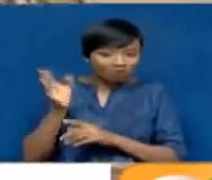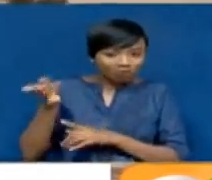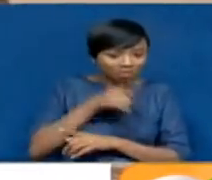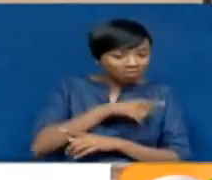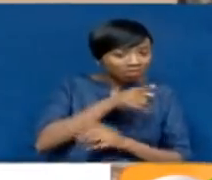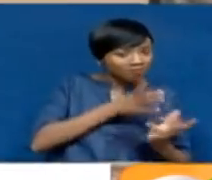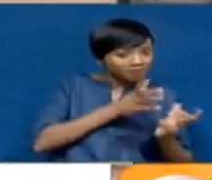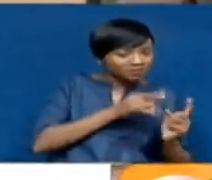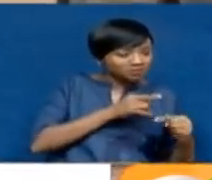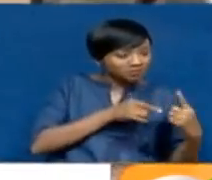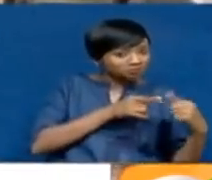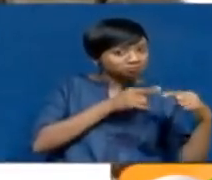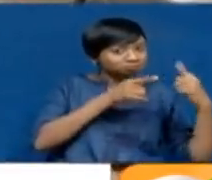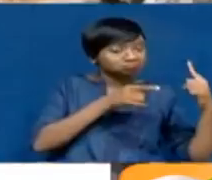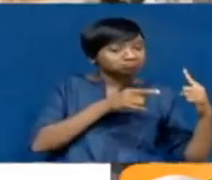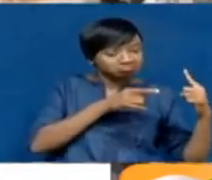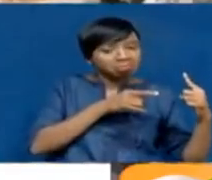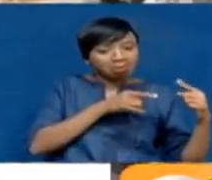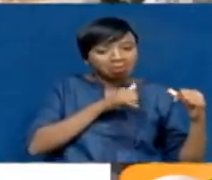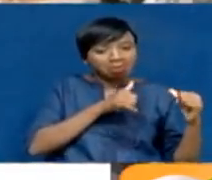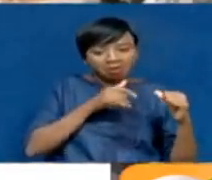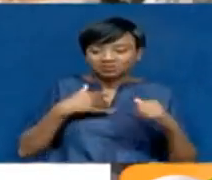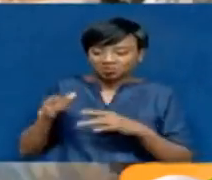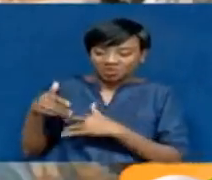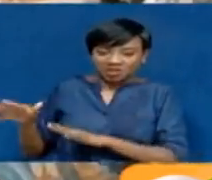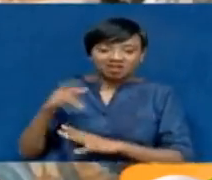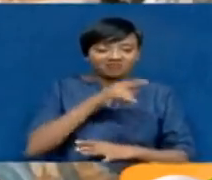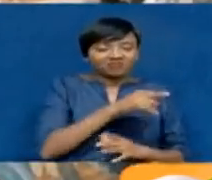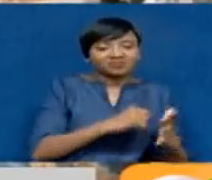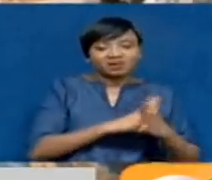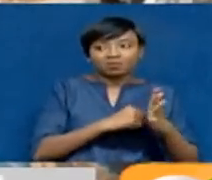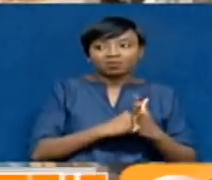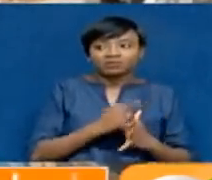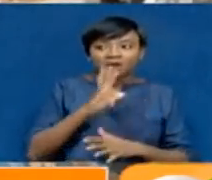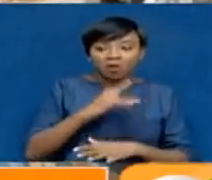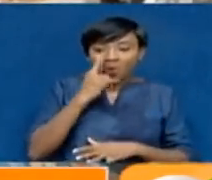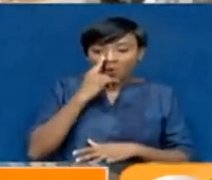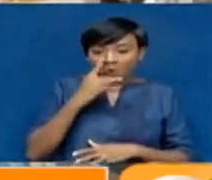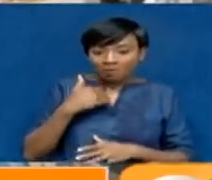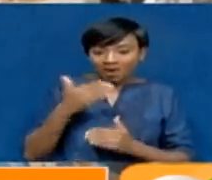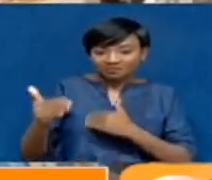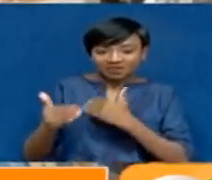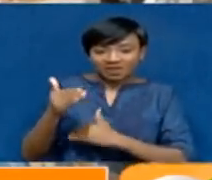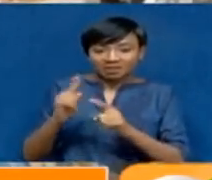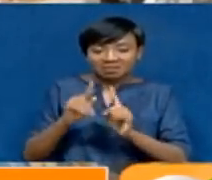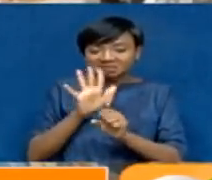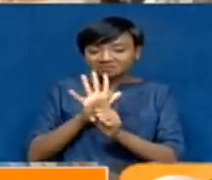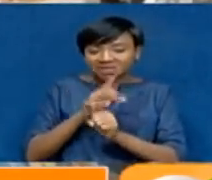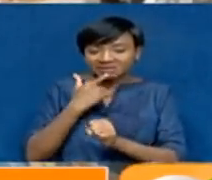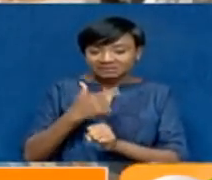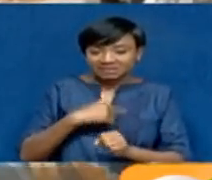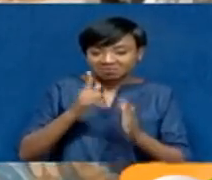majeneza ilikuwa imenoga. Sasa hapa tunakaa na majirani wengi, wao wananiambia hiyo kazi